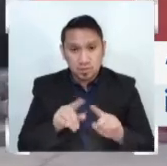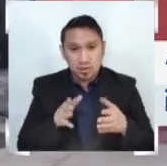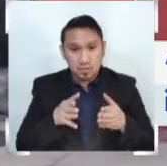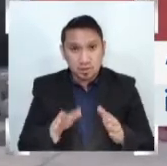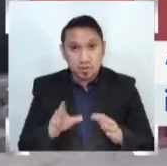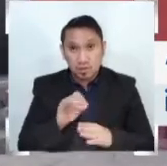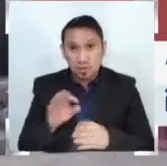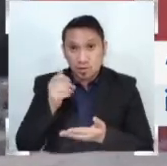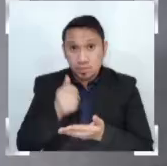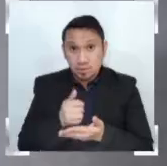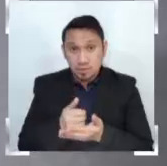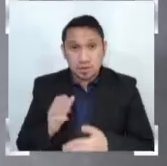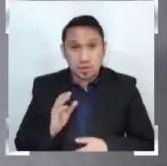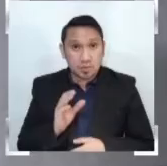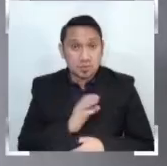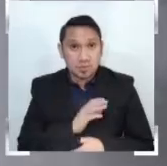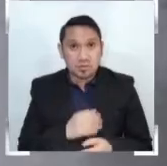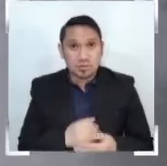aprobado ng City Council.